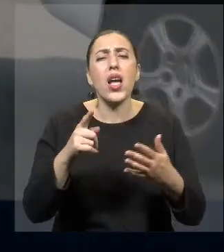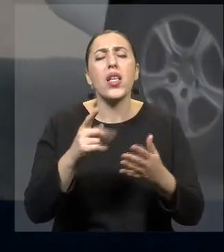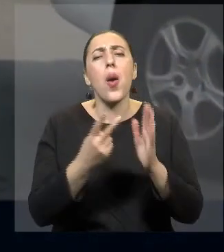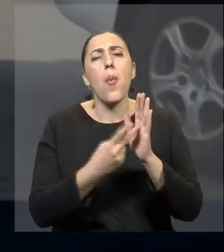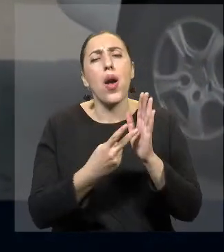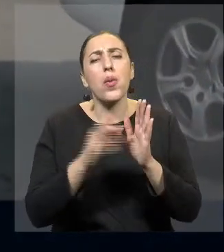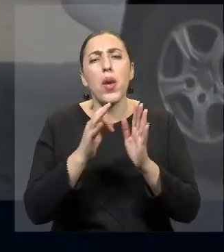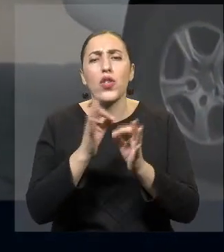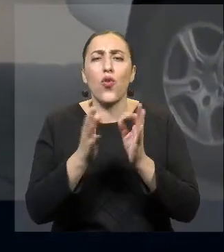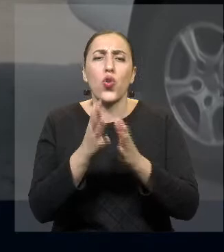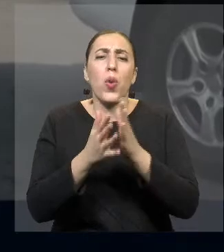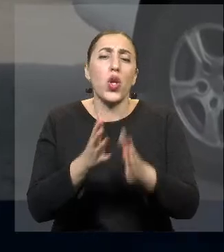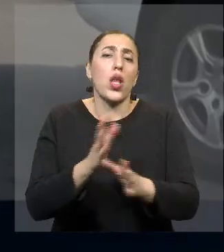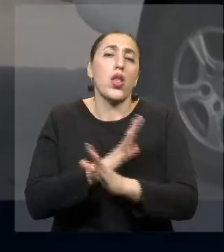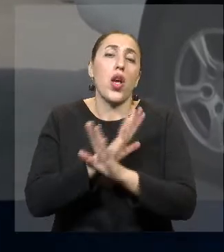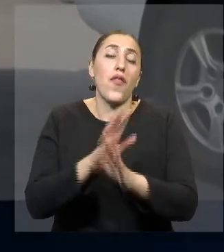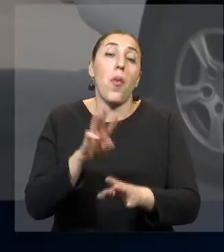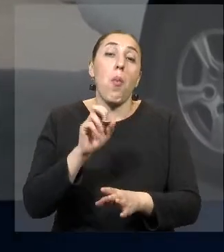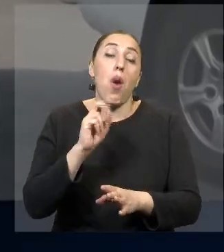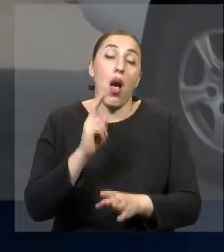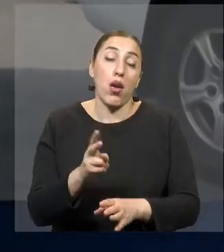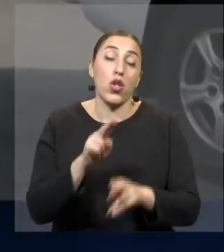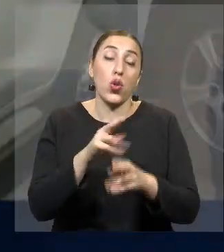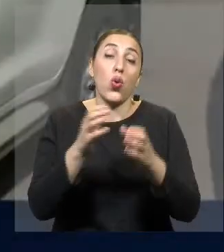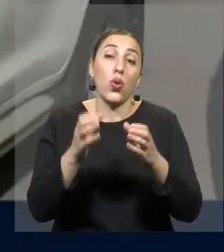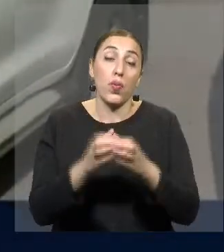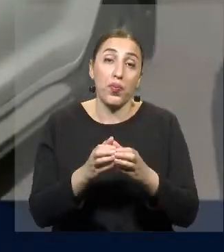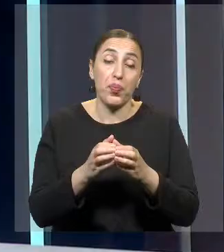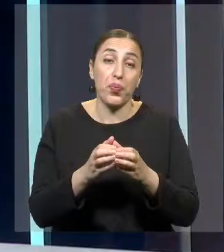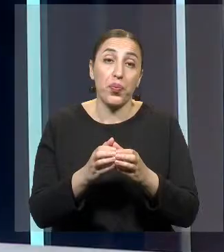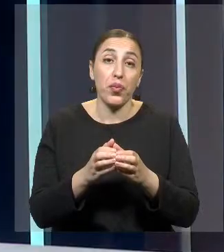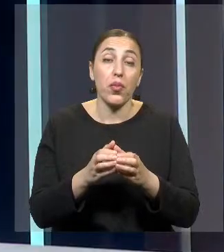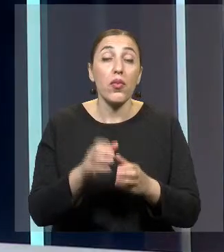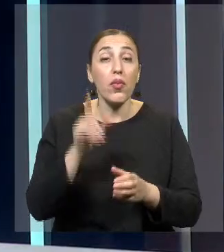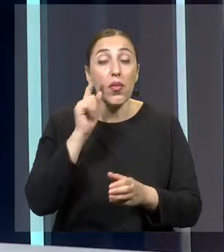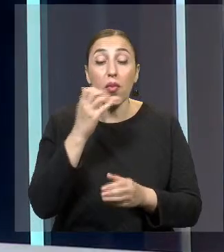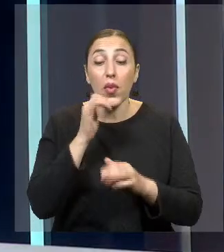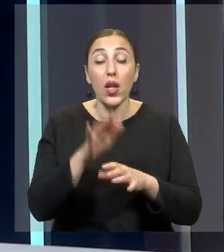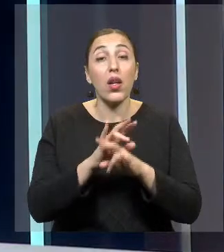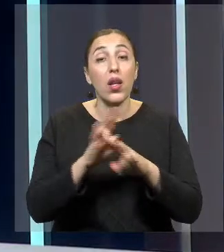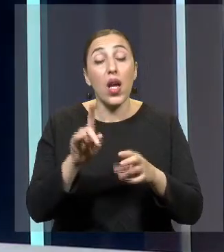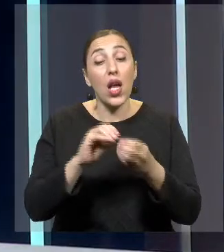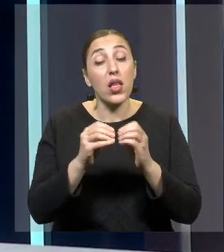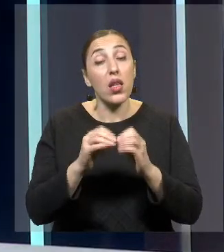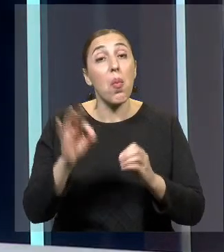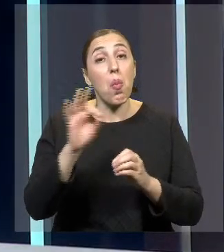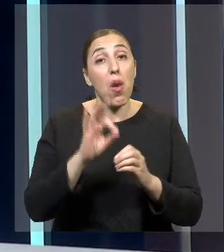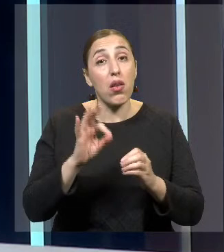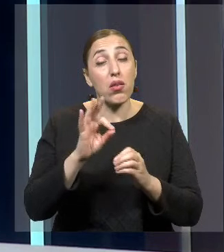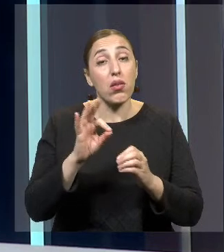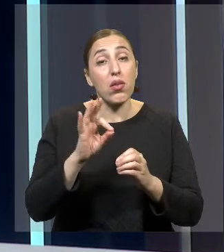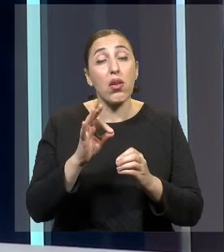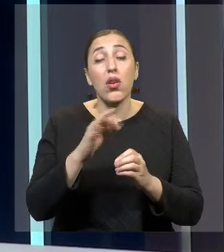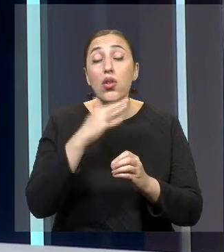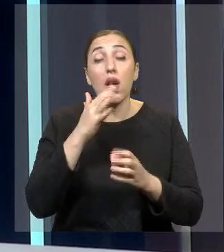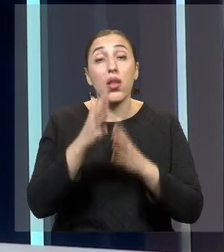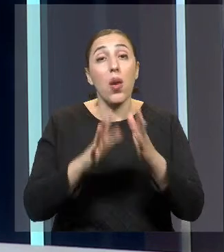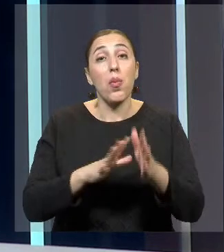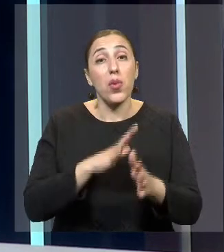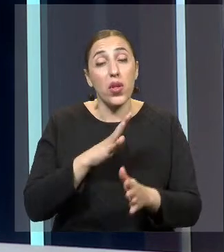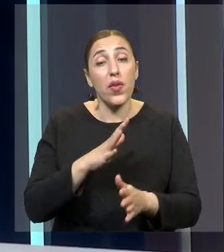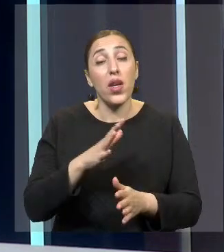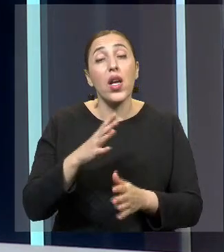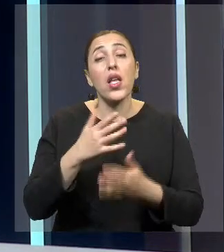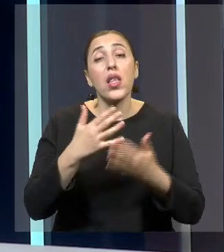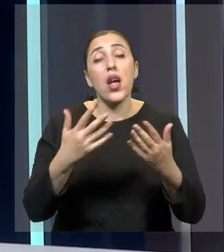հաստերի նշում է արգորսնախարությունը։ Աստաղորդագրության Հայաստանի արգորսնախարարը խնդրի մասին բարցրազայիննել է Հայաստանում հավատարմագրված